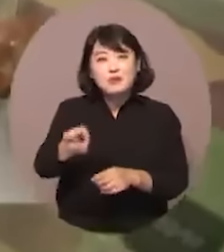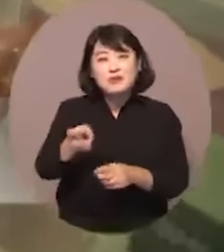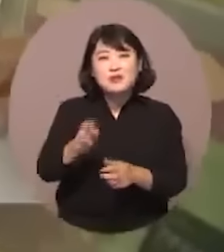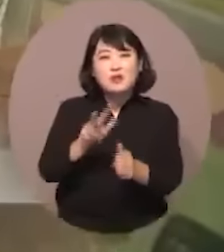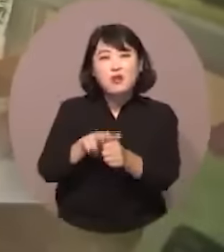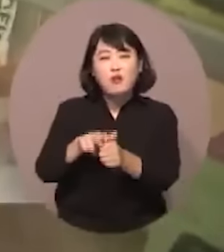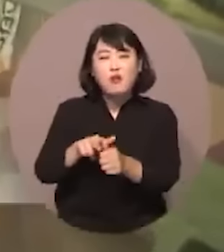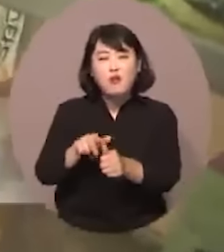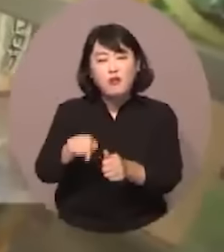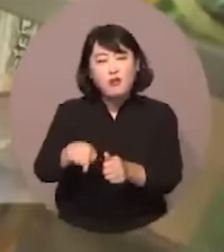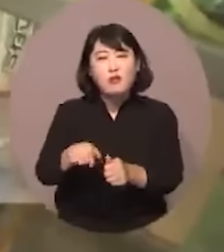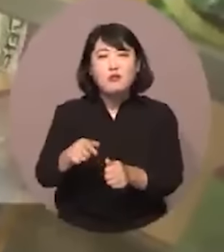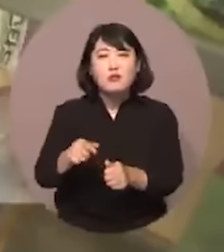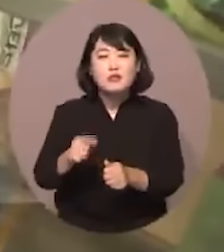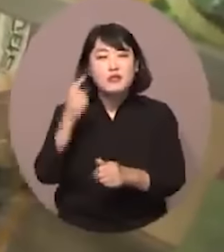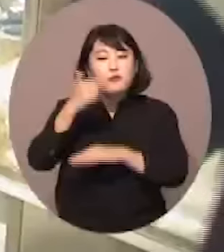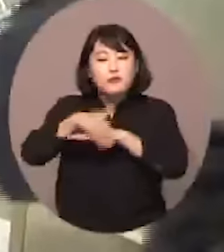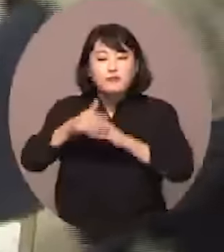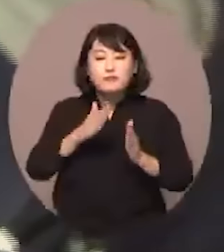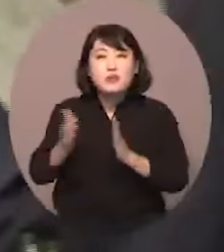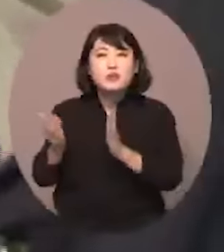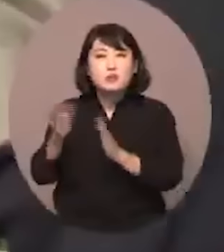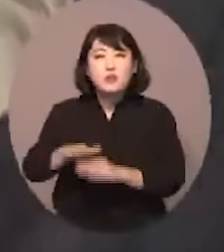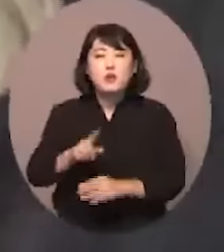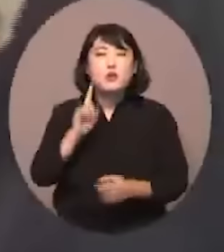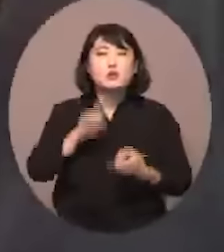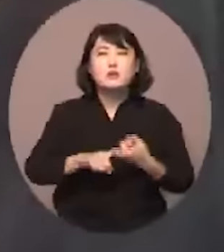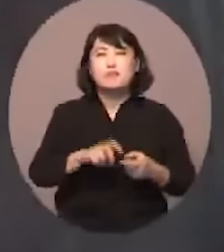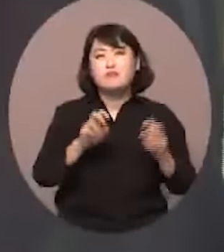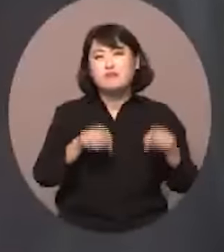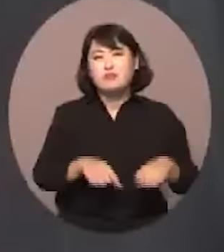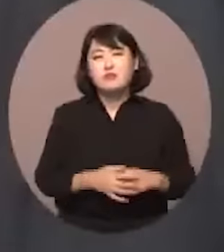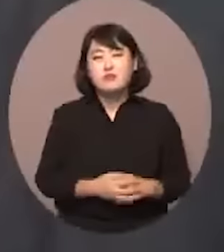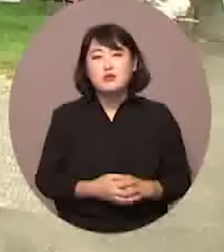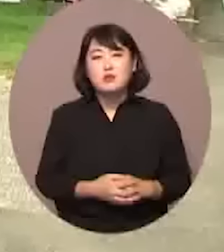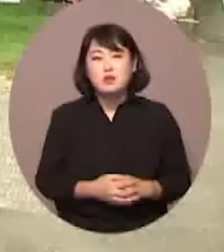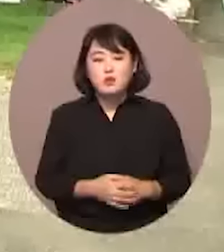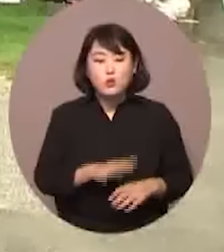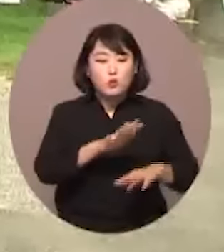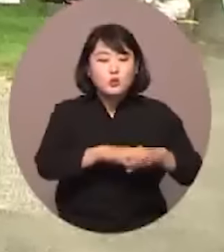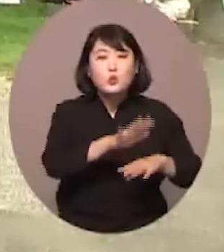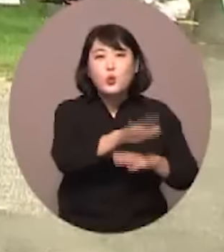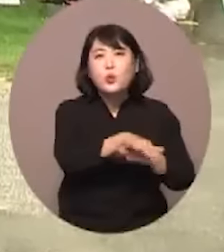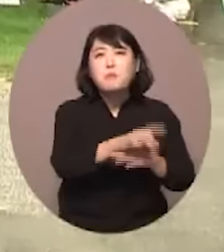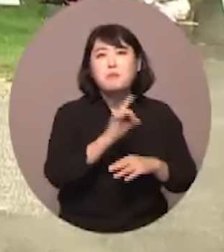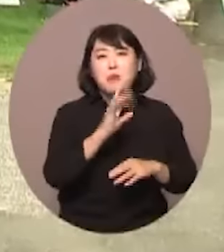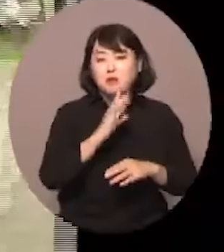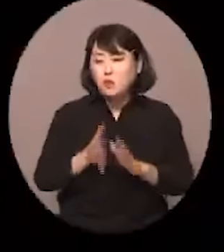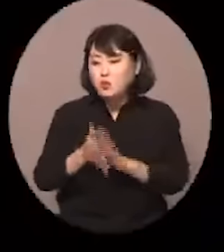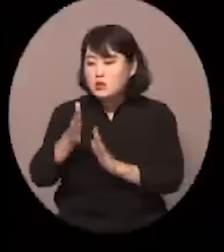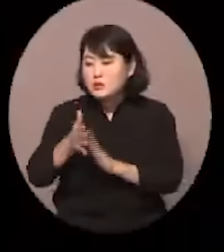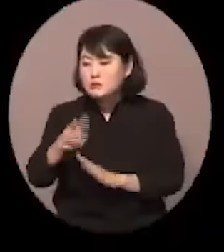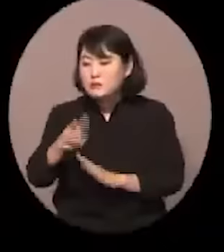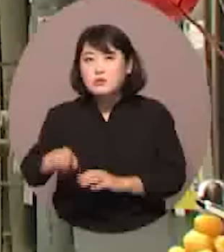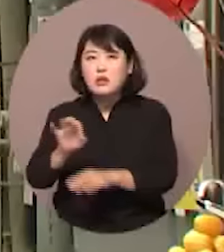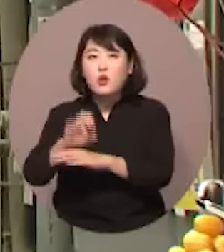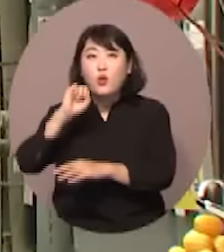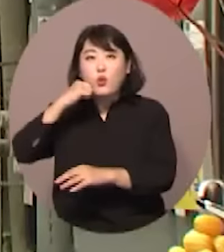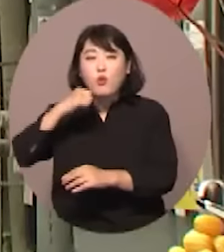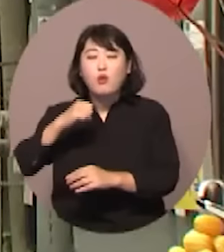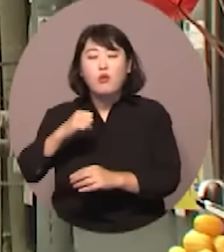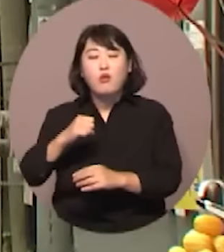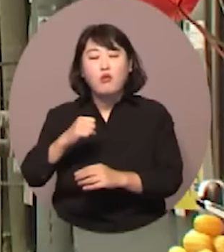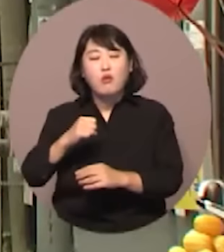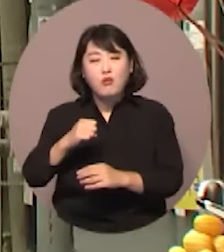예산 부담이 걸림돌이었습니다. 또 농촌에만 한정돼 도심의 식품 사막에는 소용이 없었습니다.